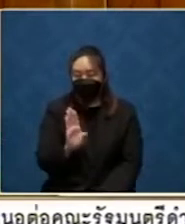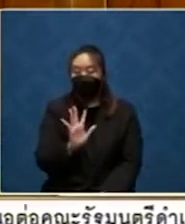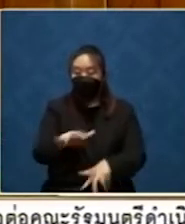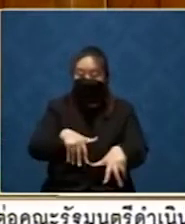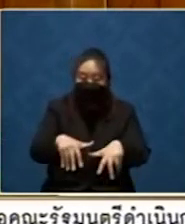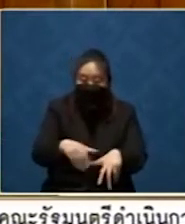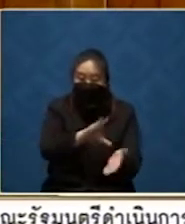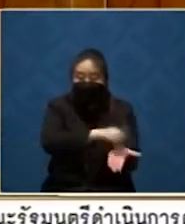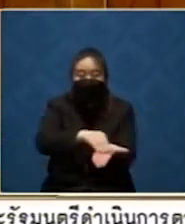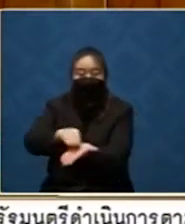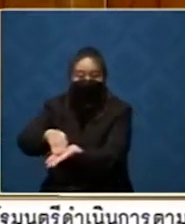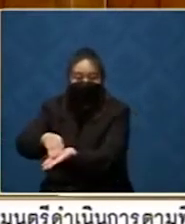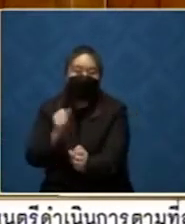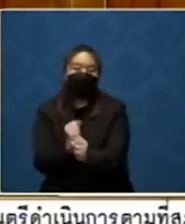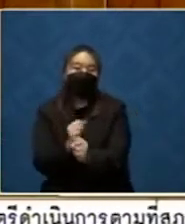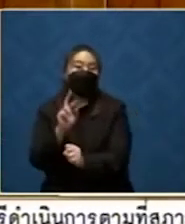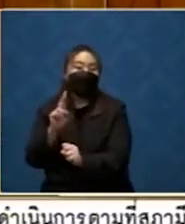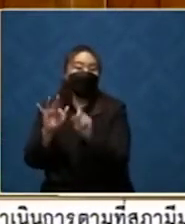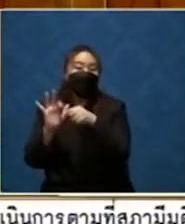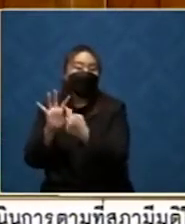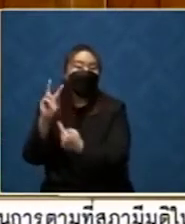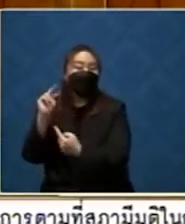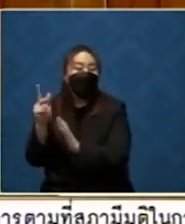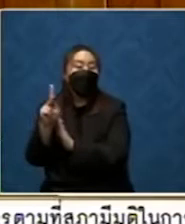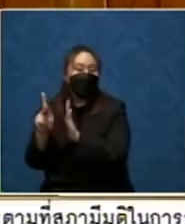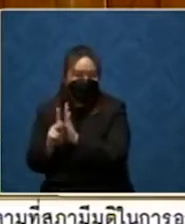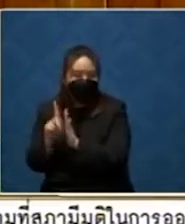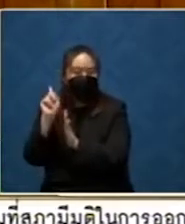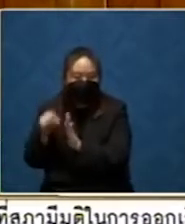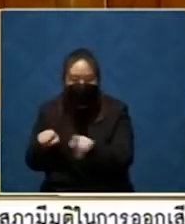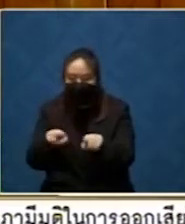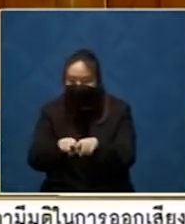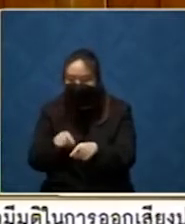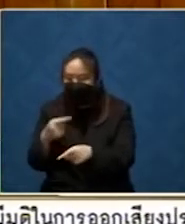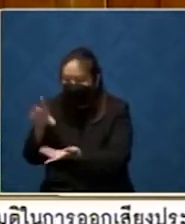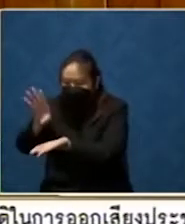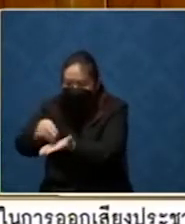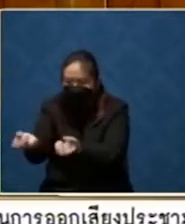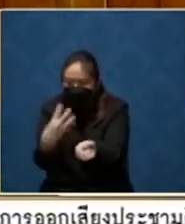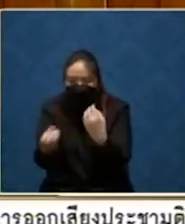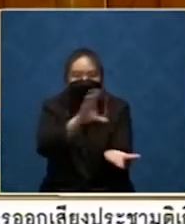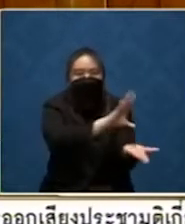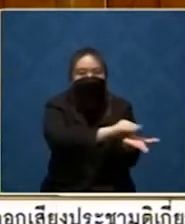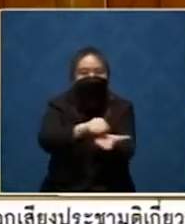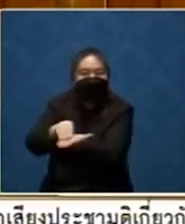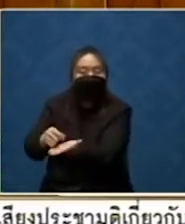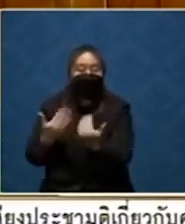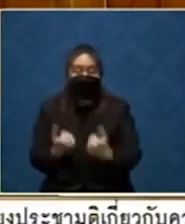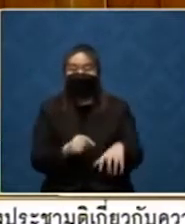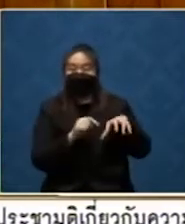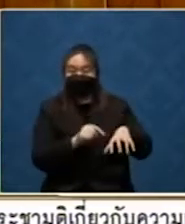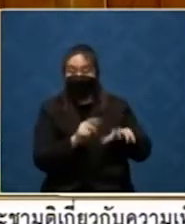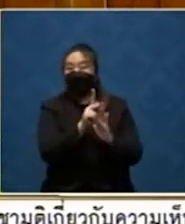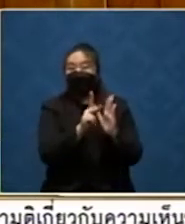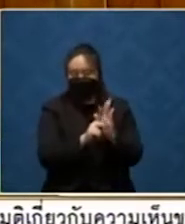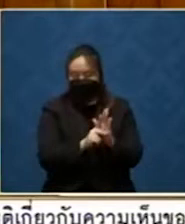ะครับการจัดทำร่างกฎหมายเนี่ยจะต้องไปรับฟังความคิดเห็นนะซึ่งทราบมาว่าทางสำนักกฤษฎีกาเนี่ยกำลังจะรับฟัง